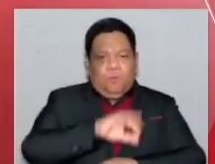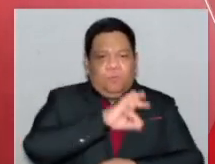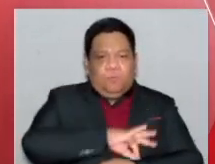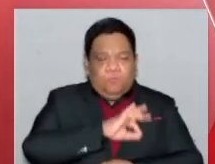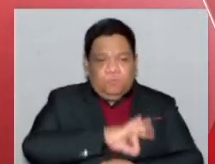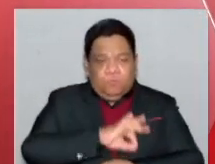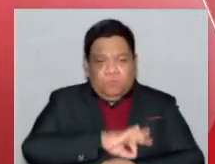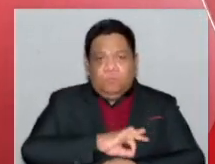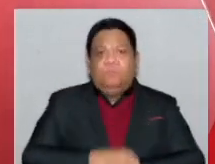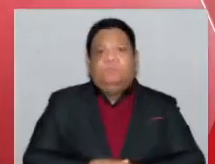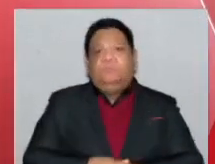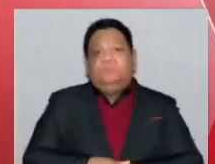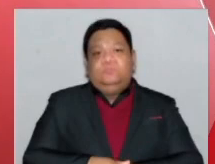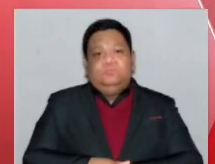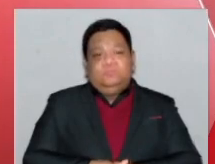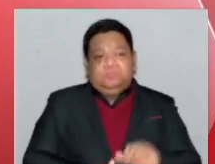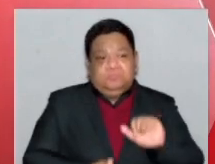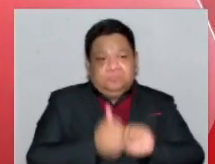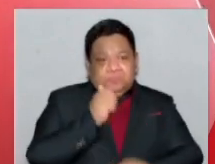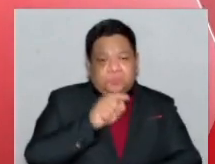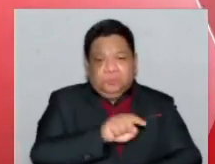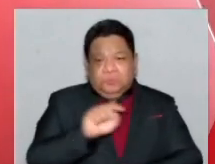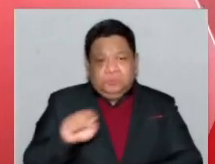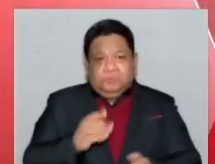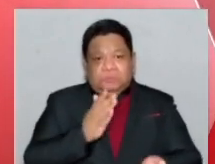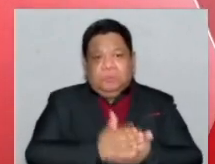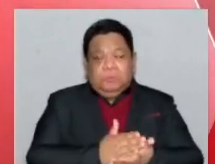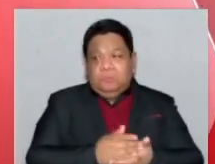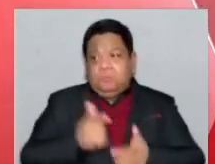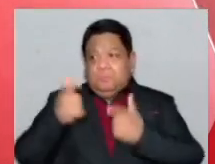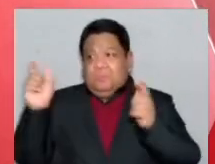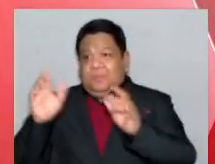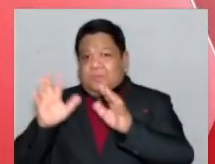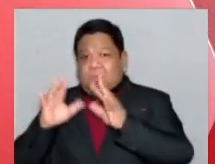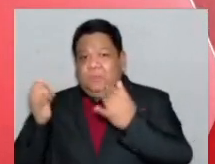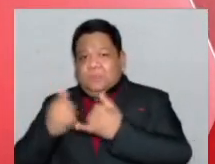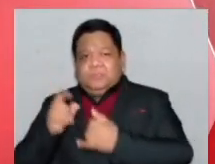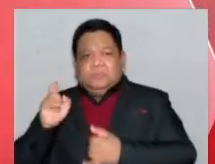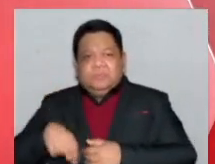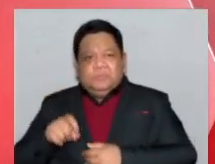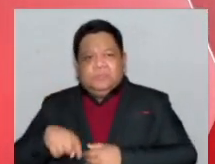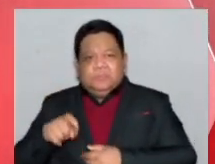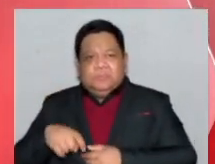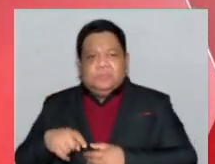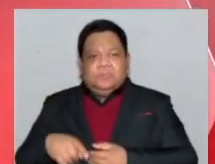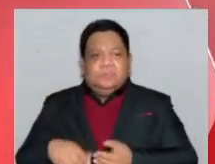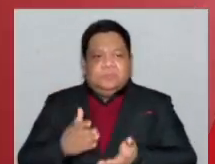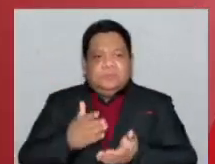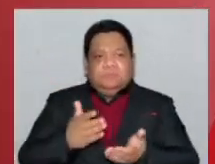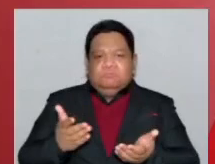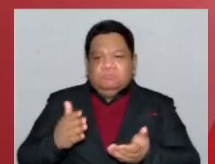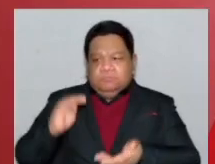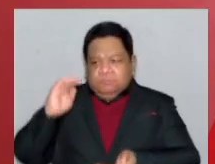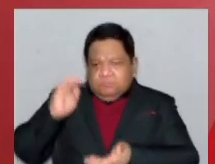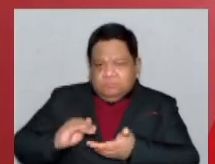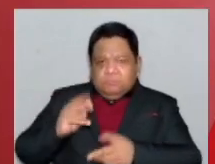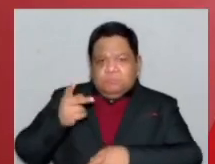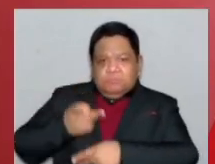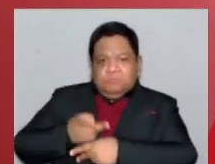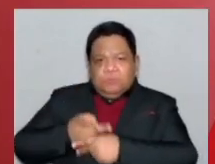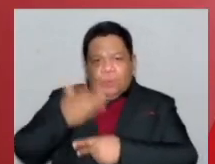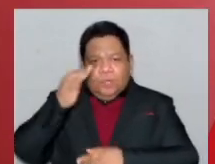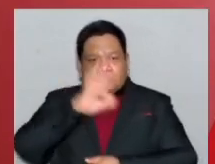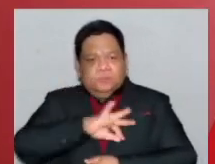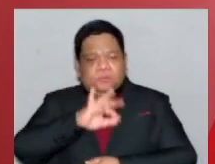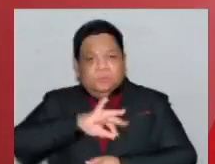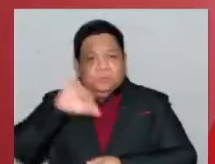nakararami at yung malalaki, nagbawas din ng kanilang mga alaga dahil nga nalulugi sila. Pagkatapos,